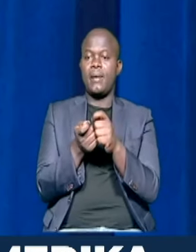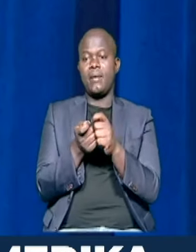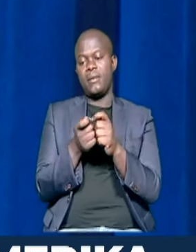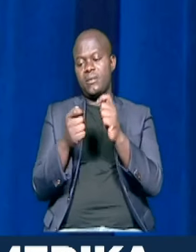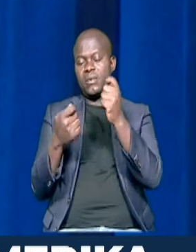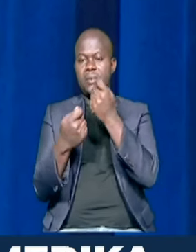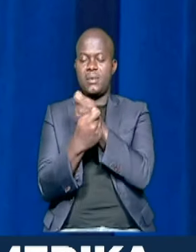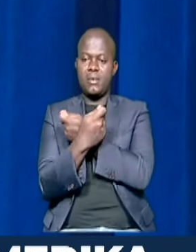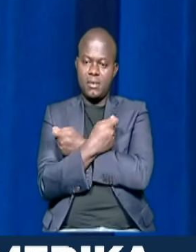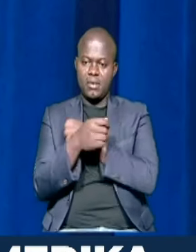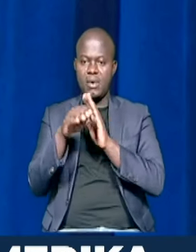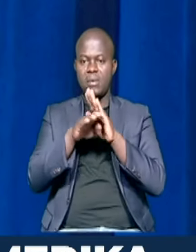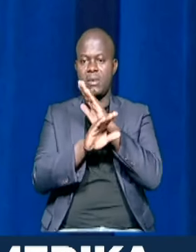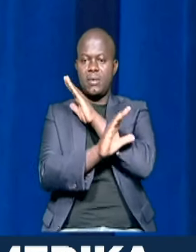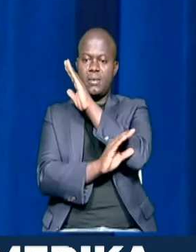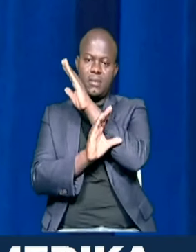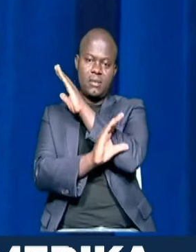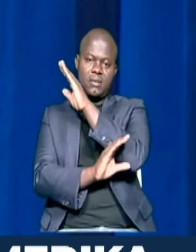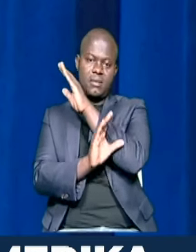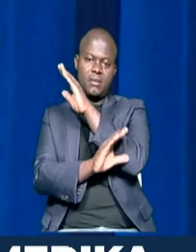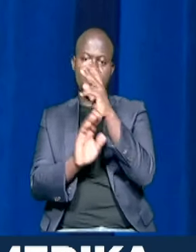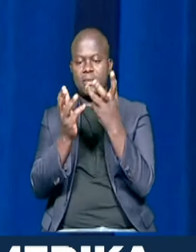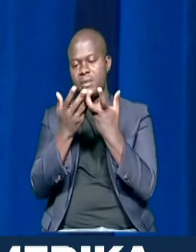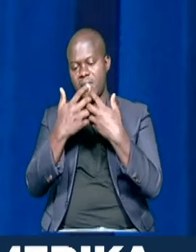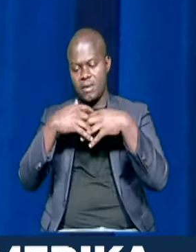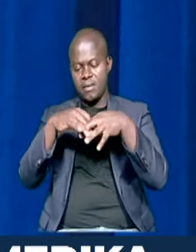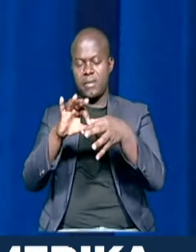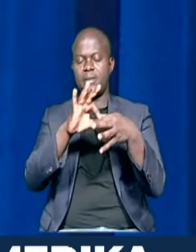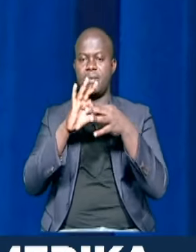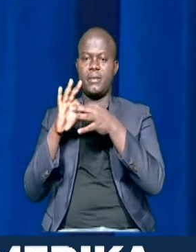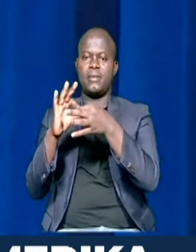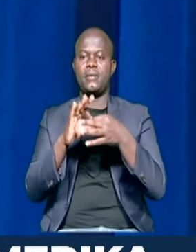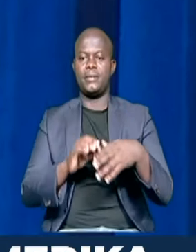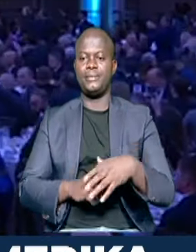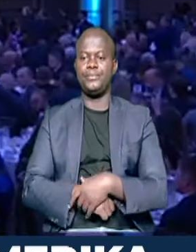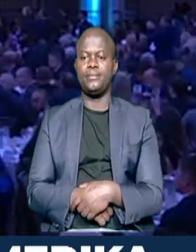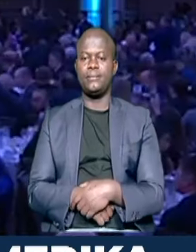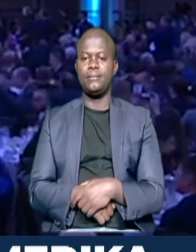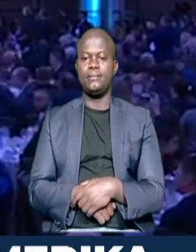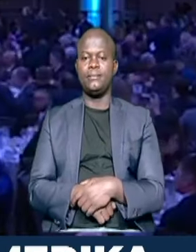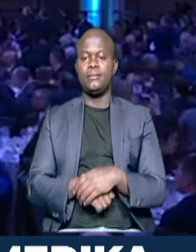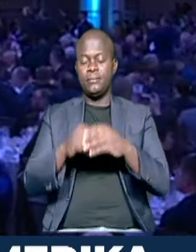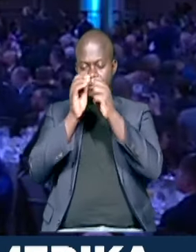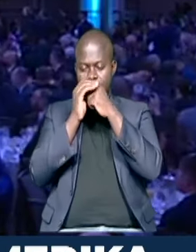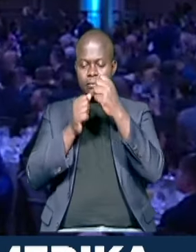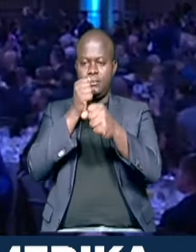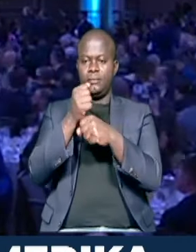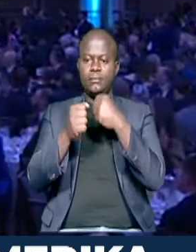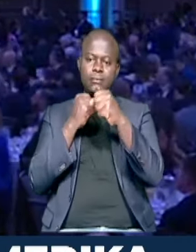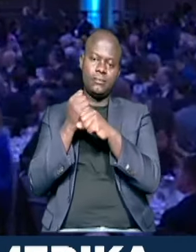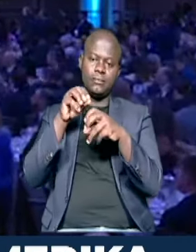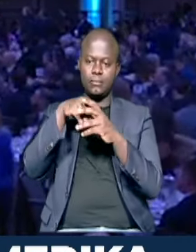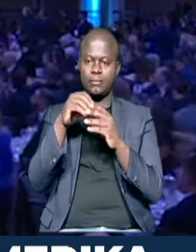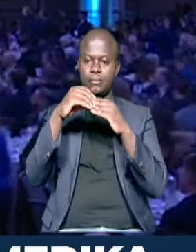tukabuhinduramo gahunda y'igihugu y'ubumwe n'ubwiyunge aya masengesho ngarukamwaka